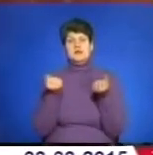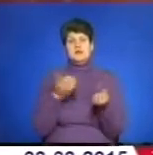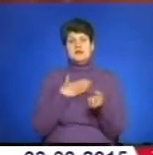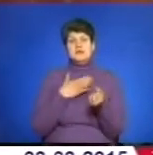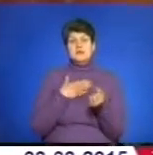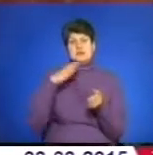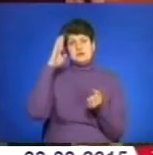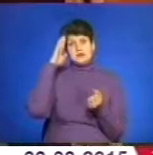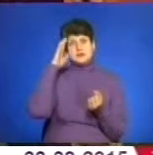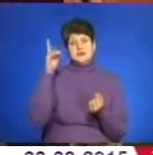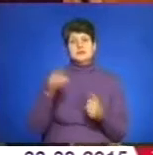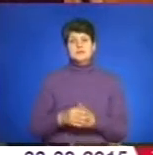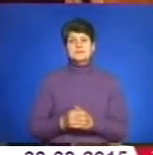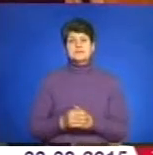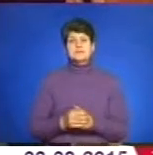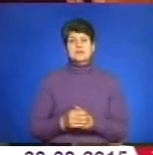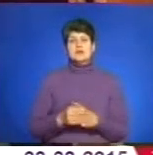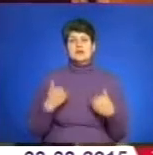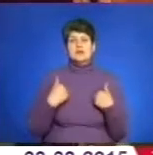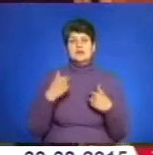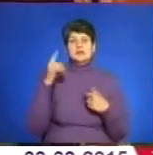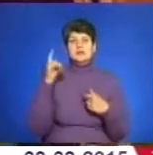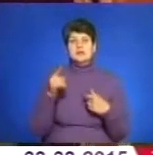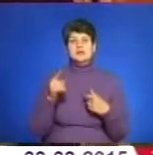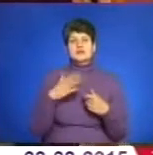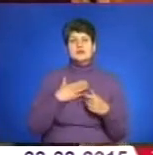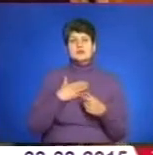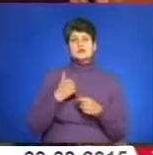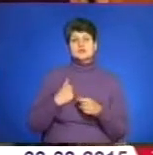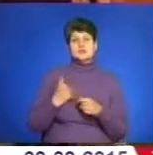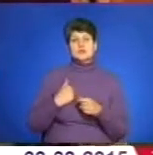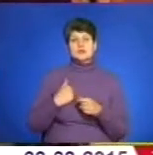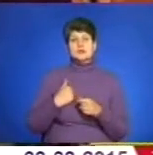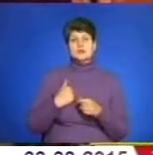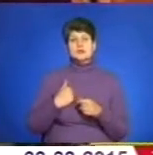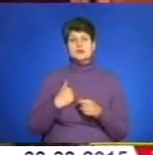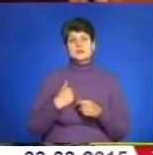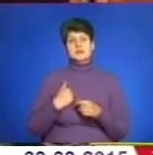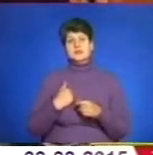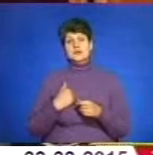наших бійців. Я знаю про війну, що наші солдати там зараз